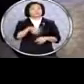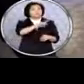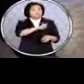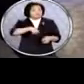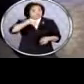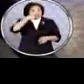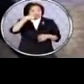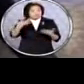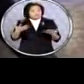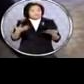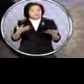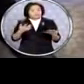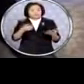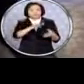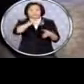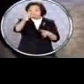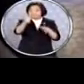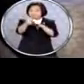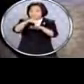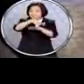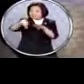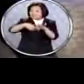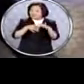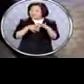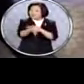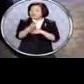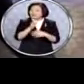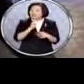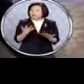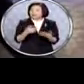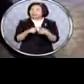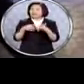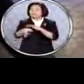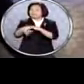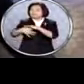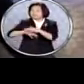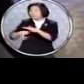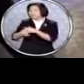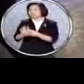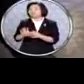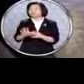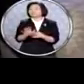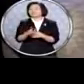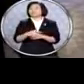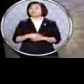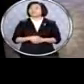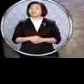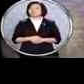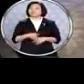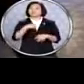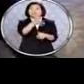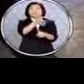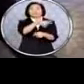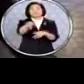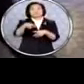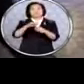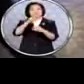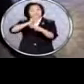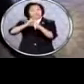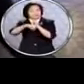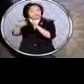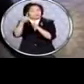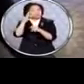想过，你带领的是一个买票集团，你带领的是一个贿选集团，那你要怎么样跟台湾的社会来